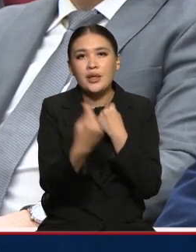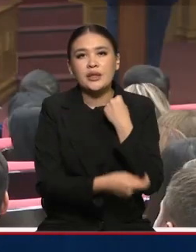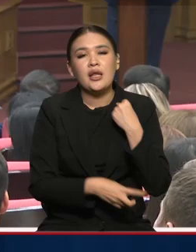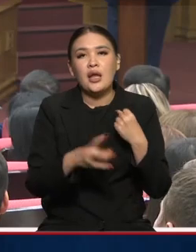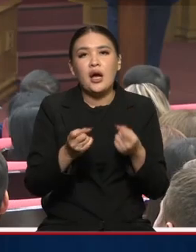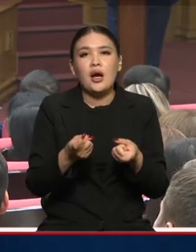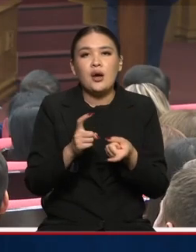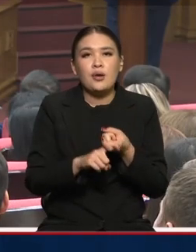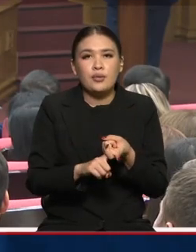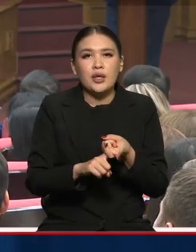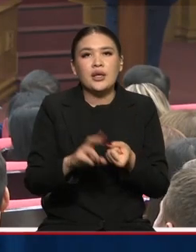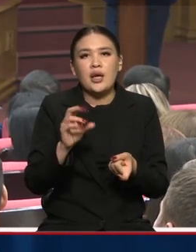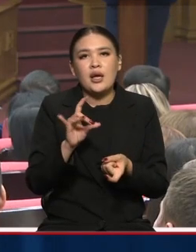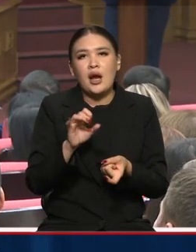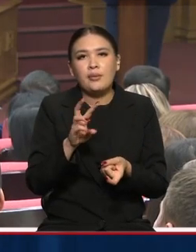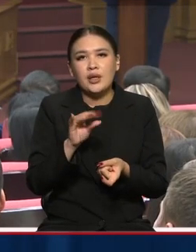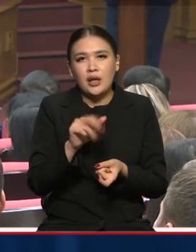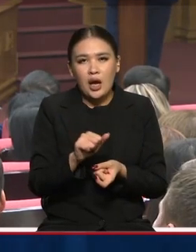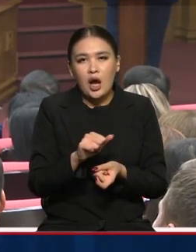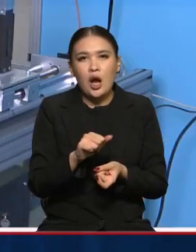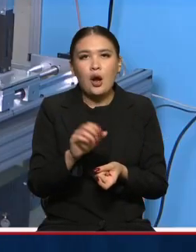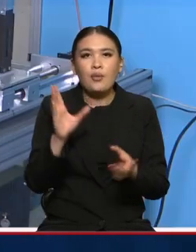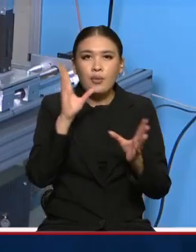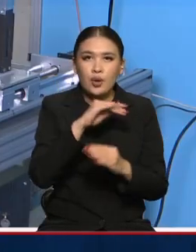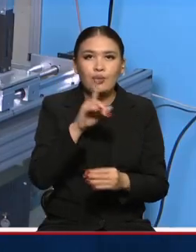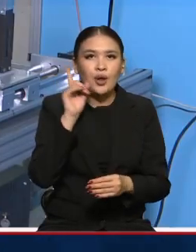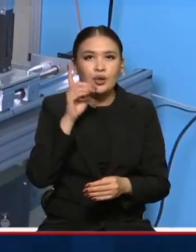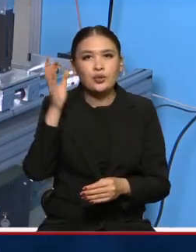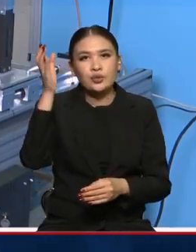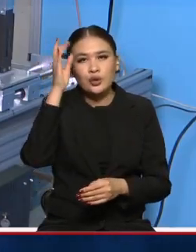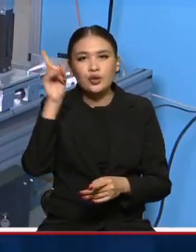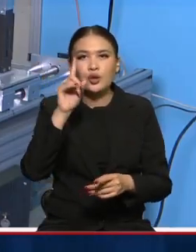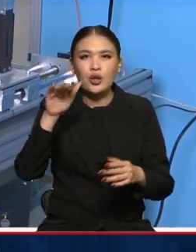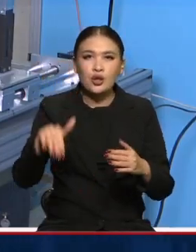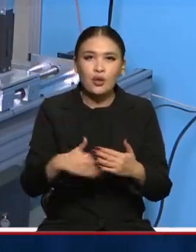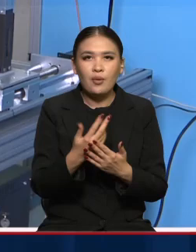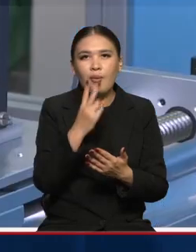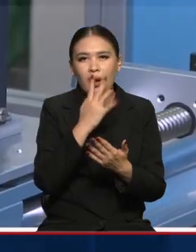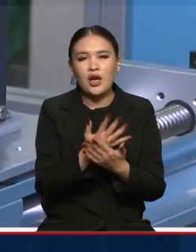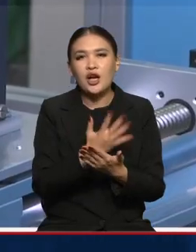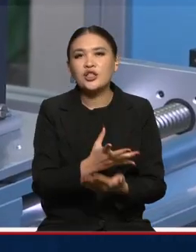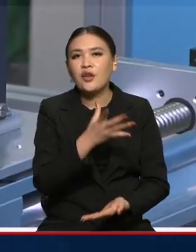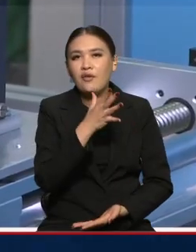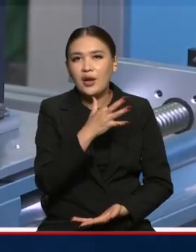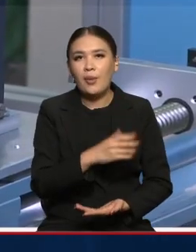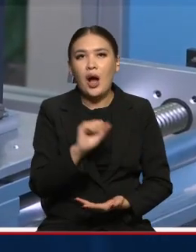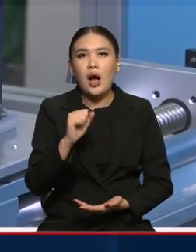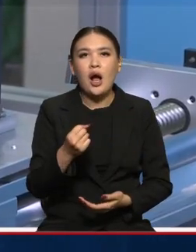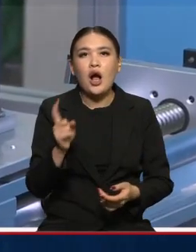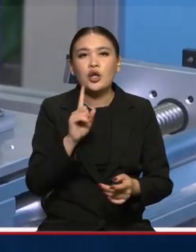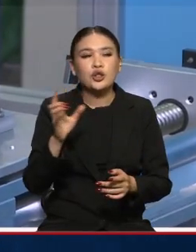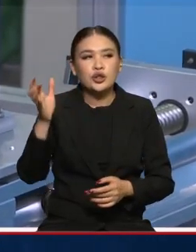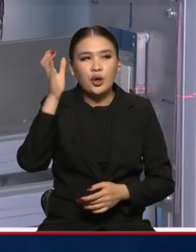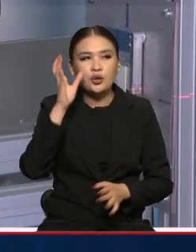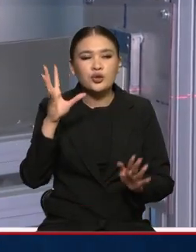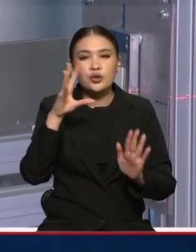основе полимеров и керамики. Удастся ли молодым ученым создать что-то инновационное, покажет время. А вот в чем научное